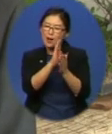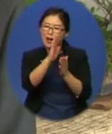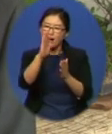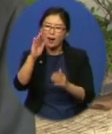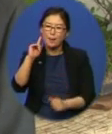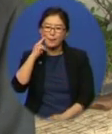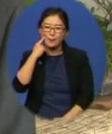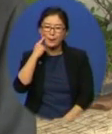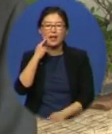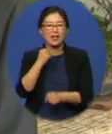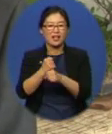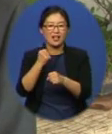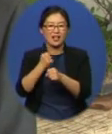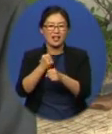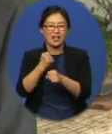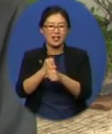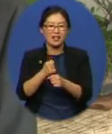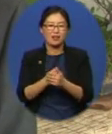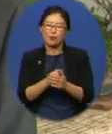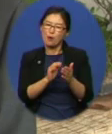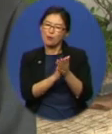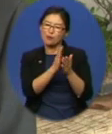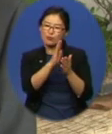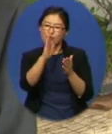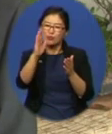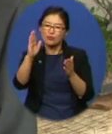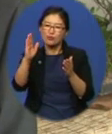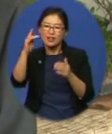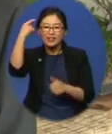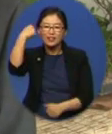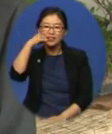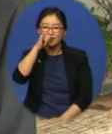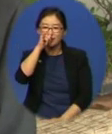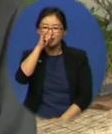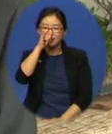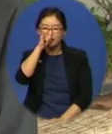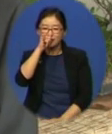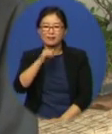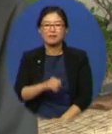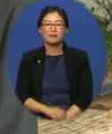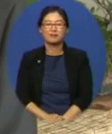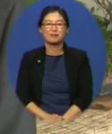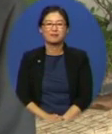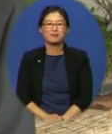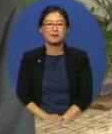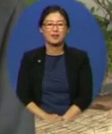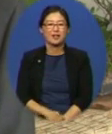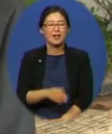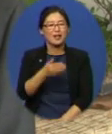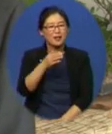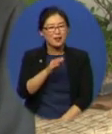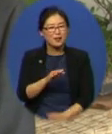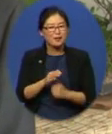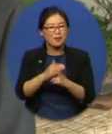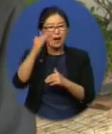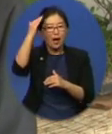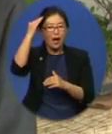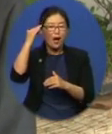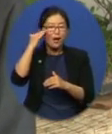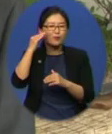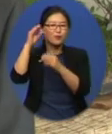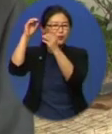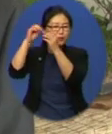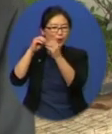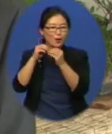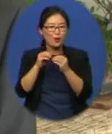이쁘게 만들고 그래서 화려한 맛이 있죠. 도입종 원예종은요. 그렇지만 순수한 그 맛은 역시